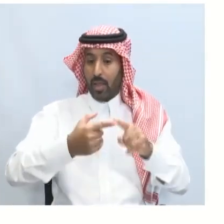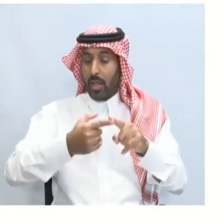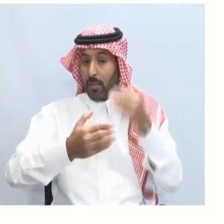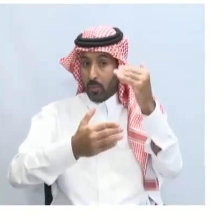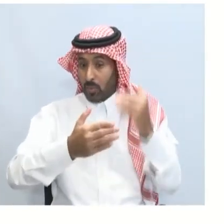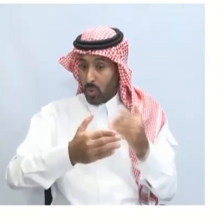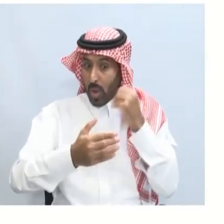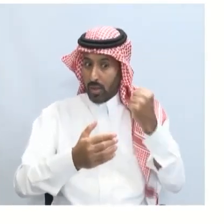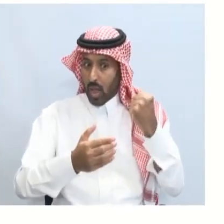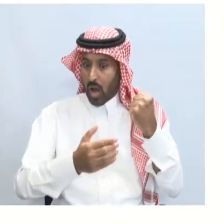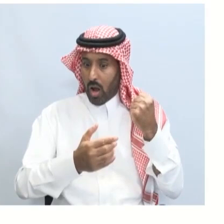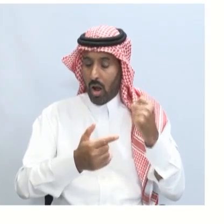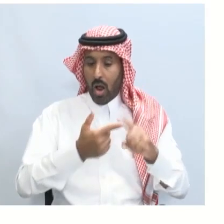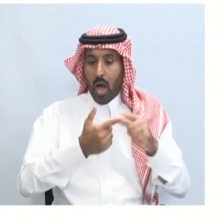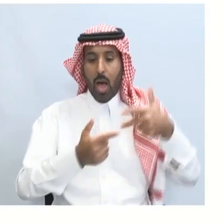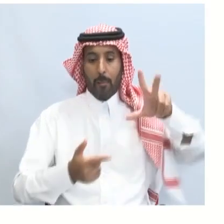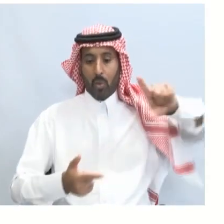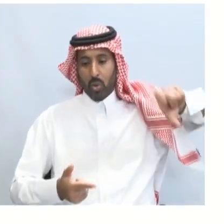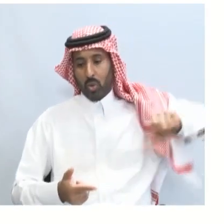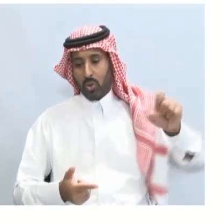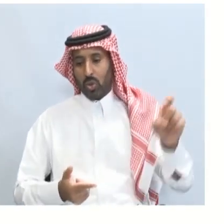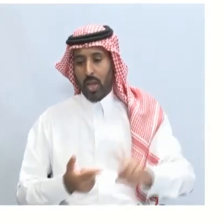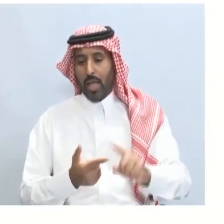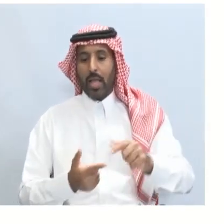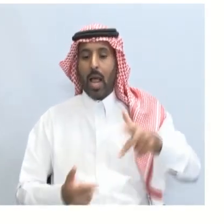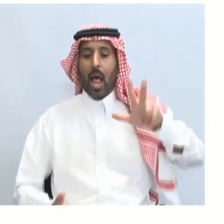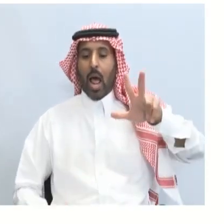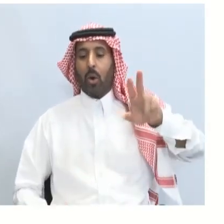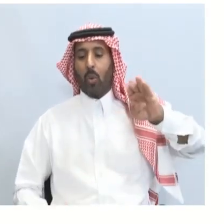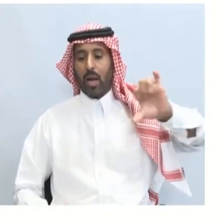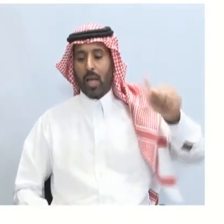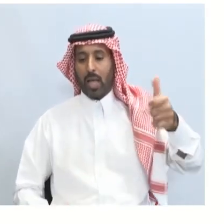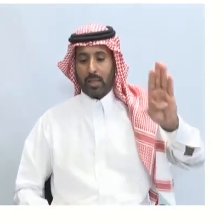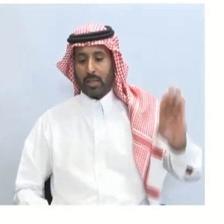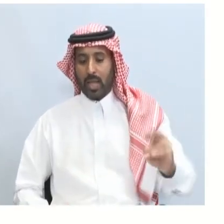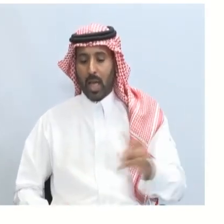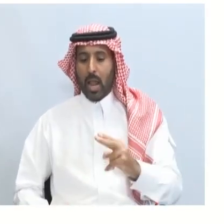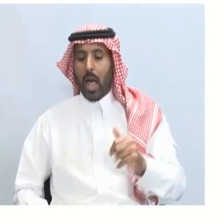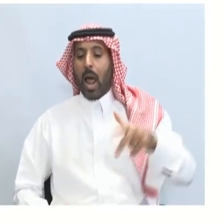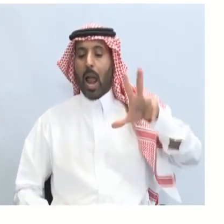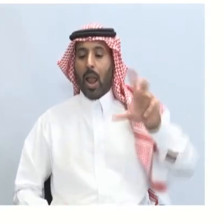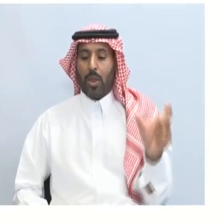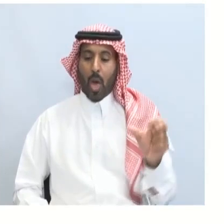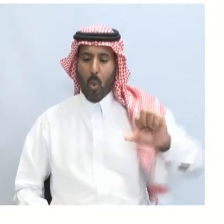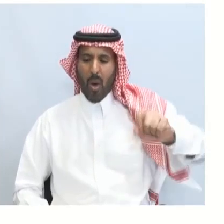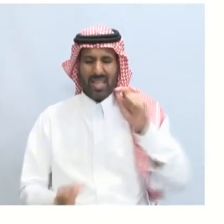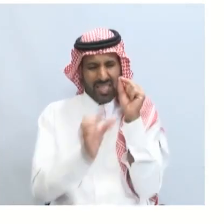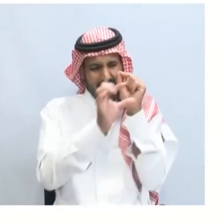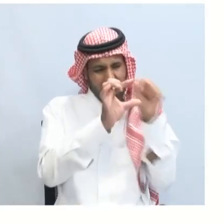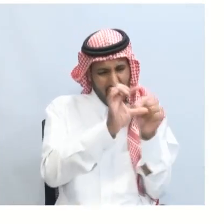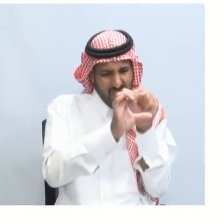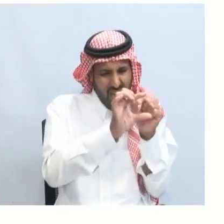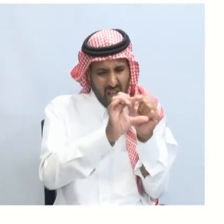مستويات الطاقه هل هي البروتونات الكواركات والبتولا والنواه ام الذره